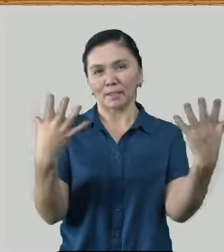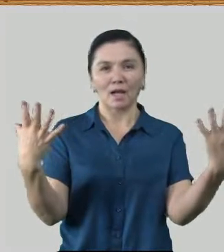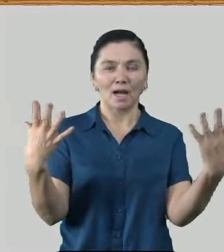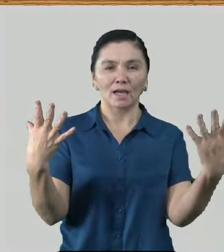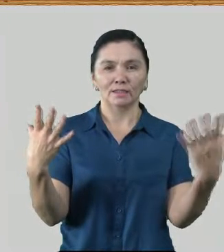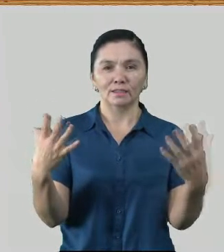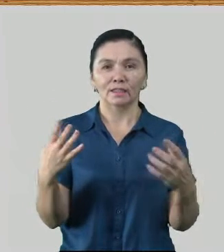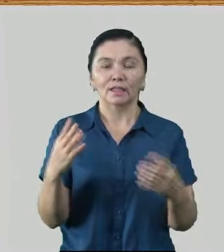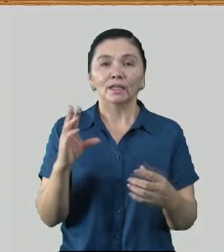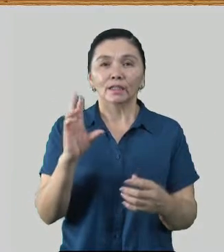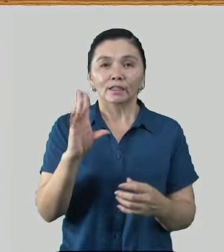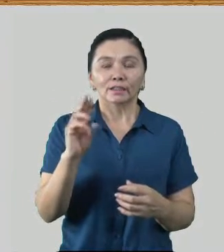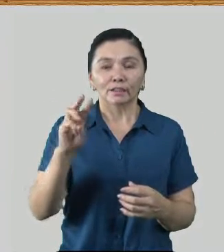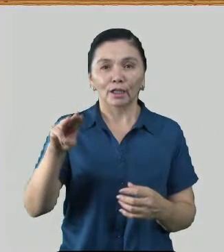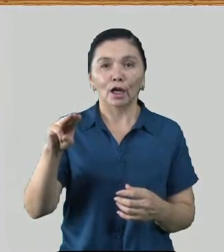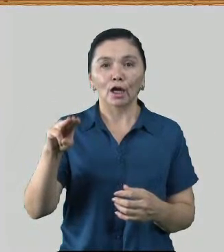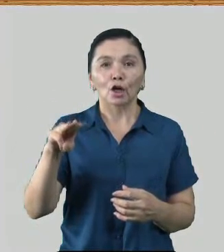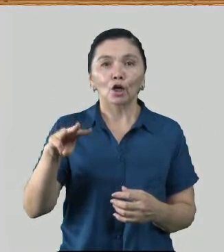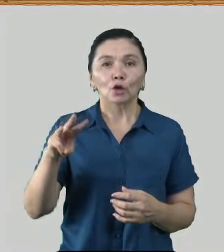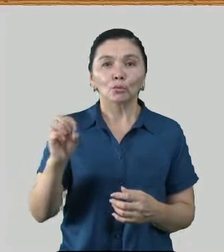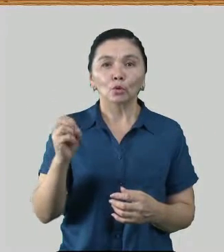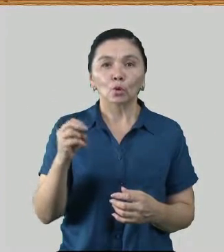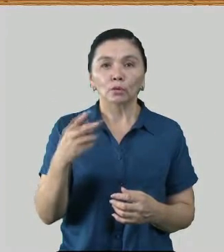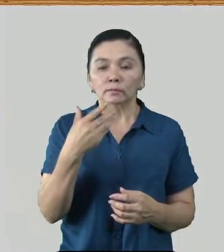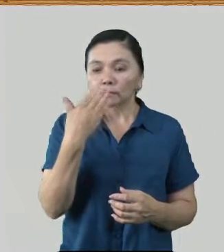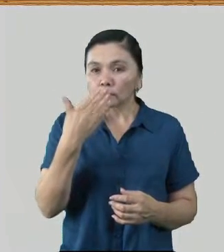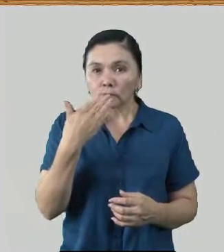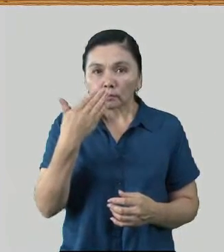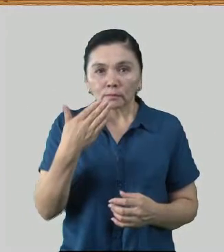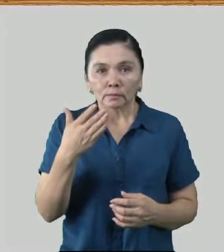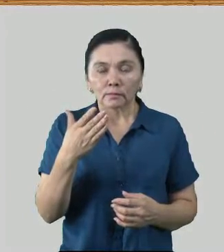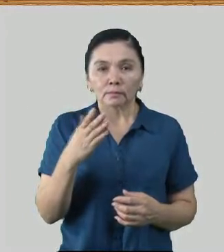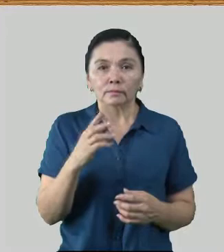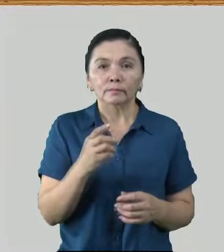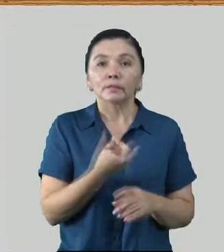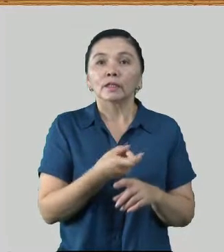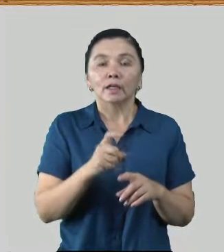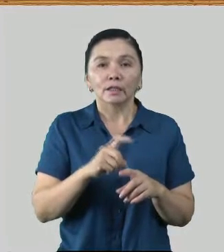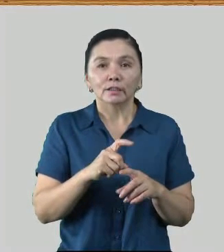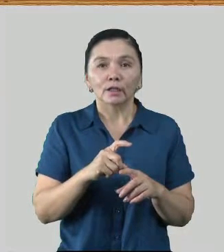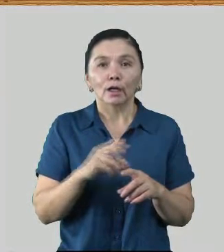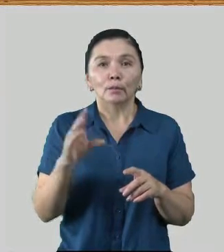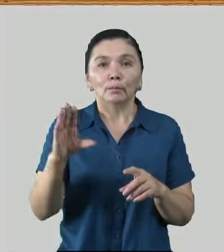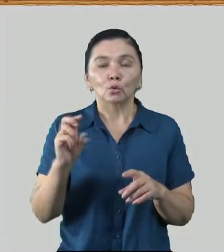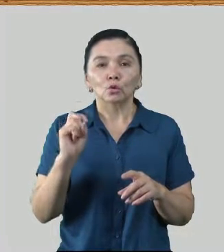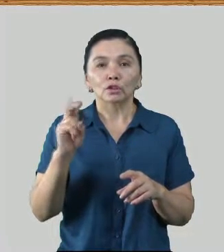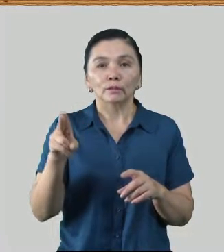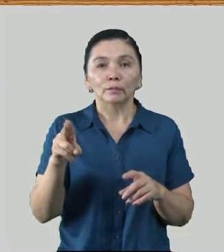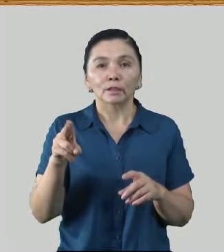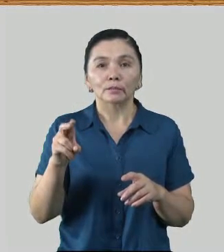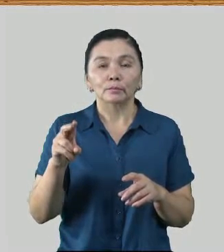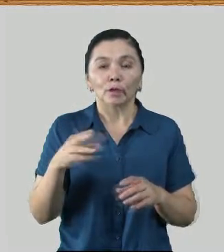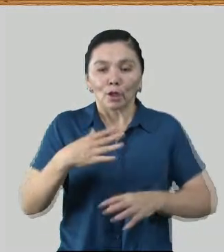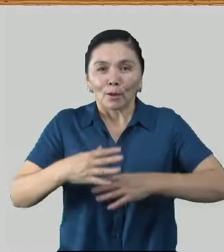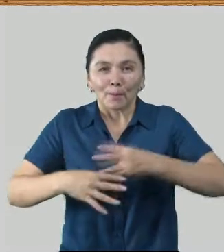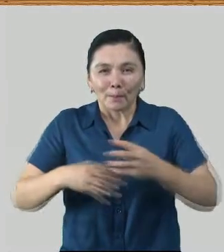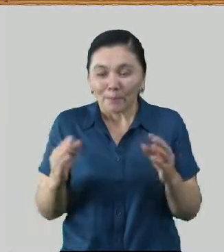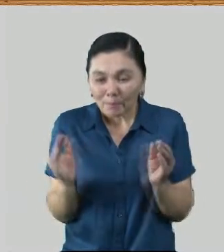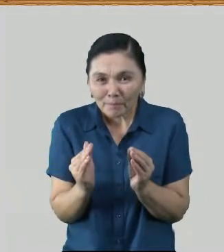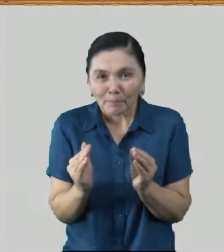и намет особый нюх. Это плюшевый проказник, медвежонок.